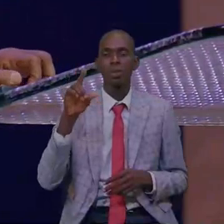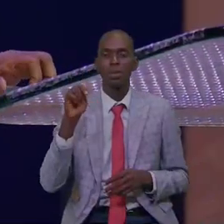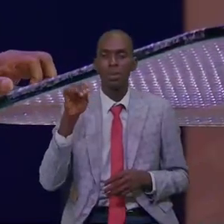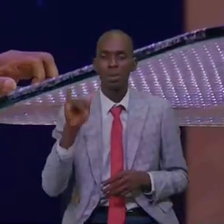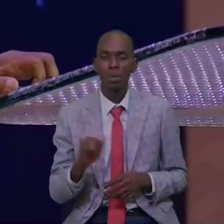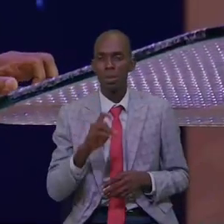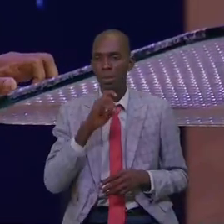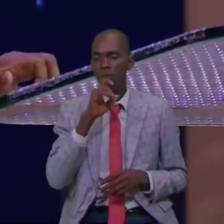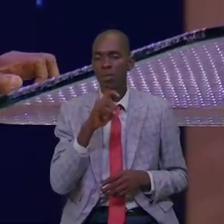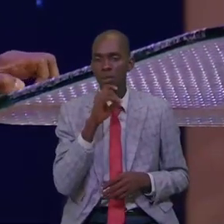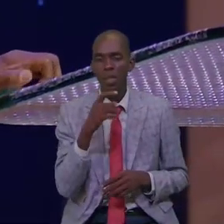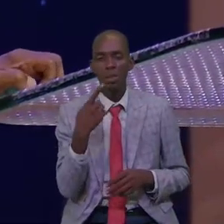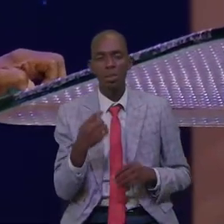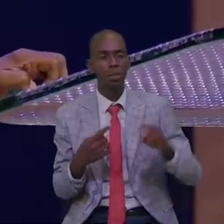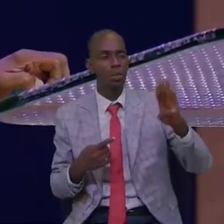l'argile,